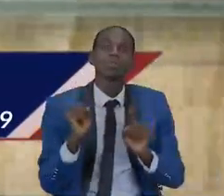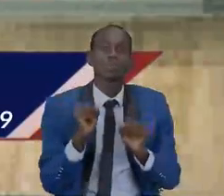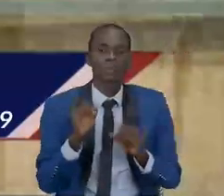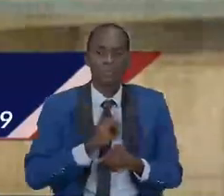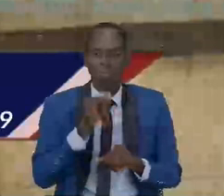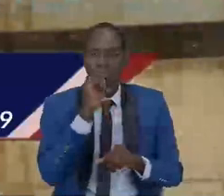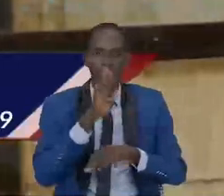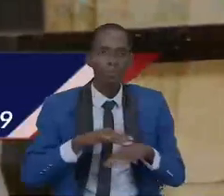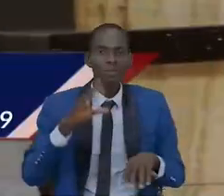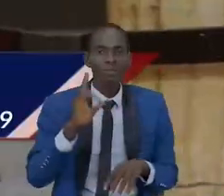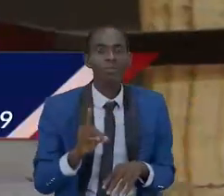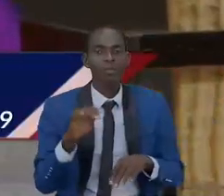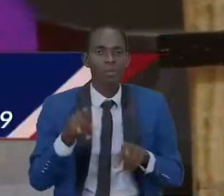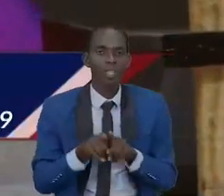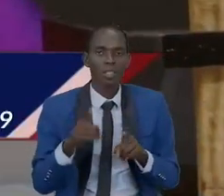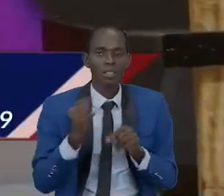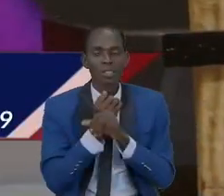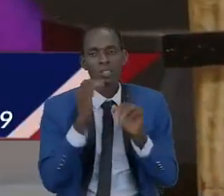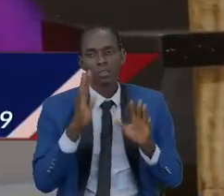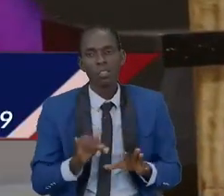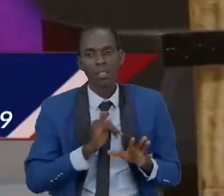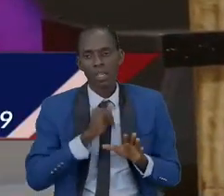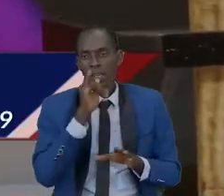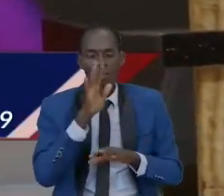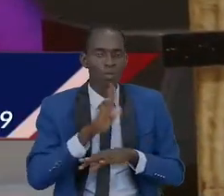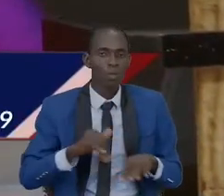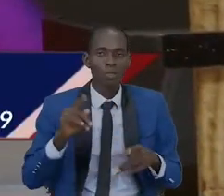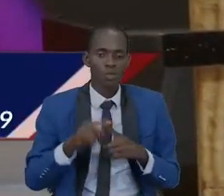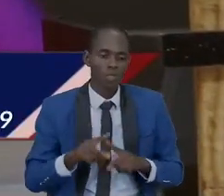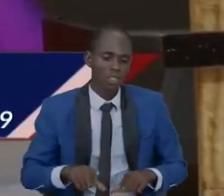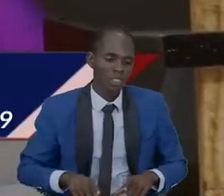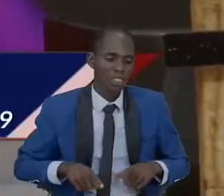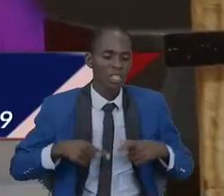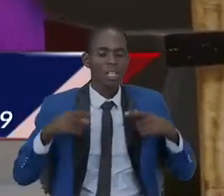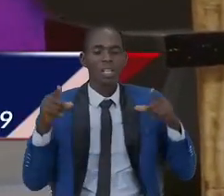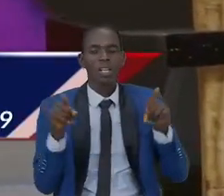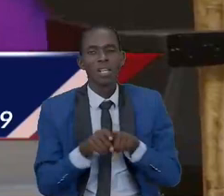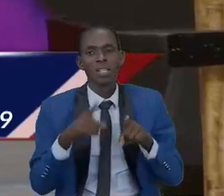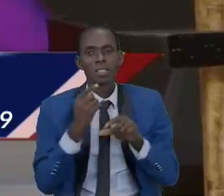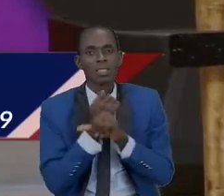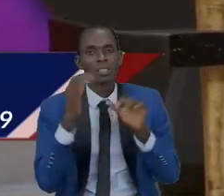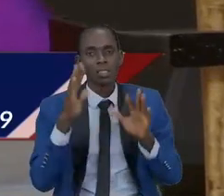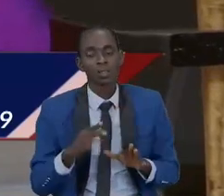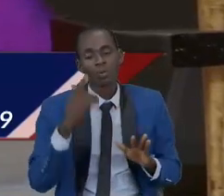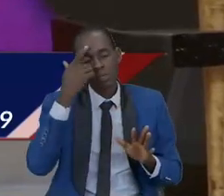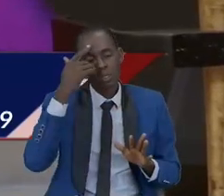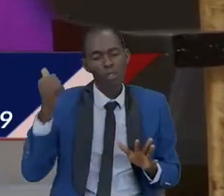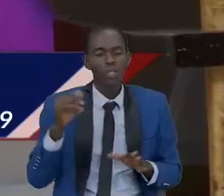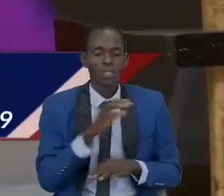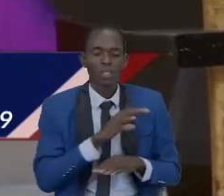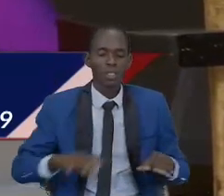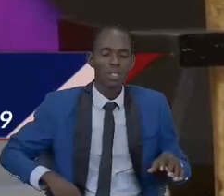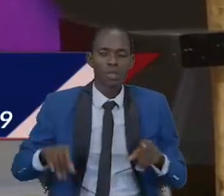salut j'ai été appelé par le Sauveur je suis appelé à vivre comme le sauveur parce que Christophe